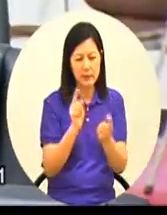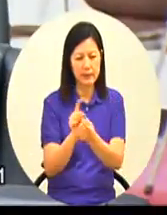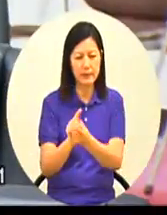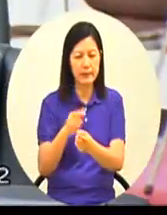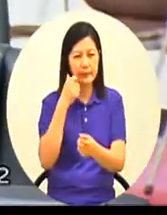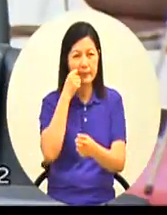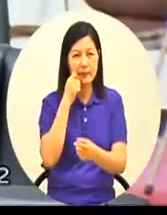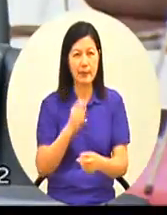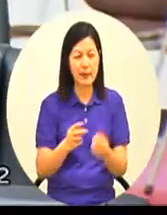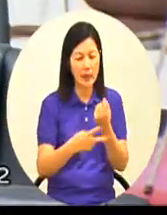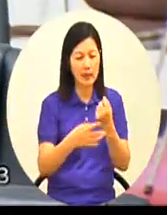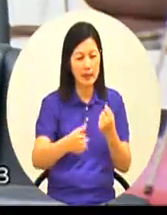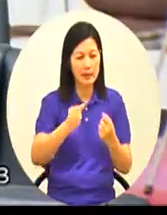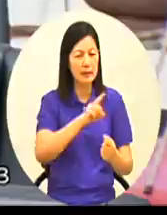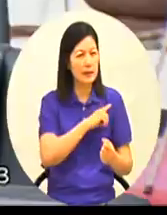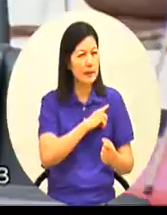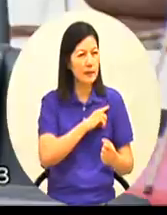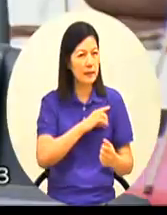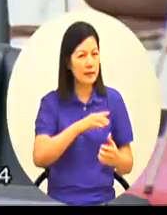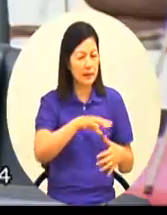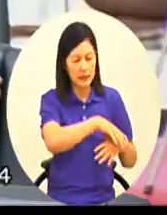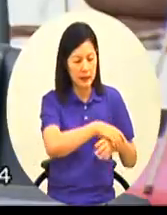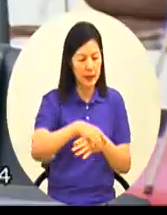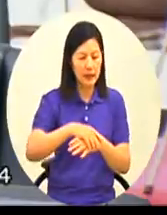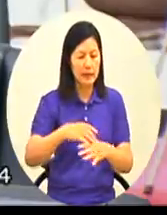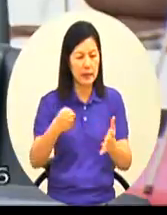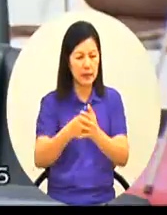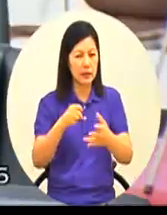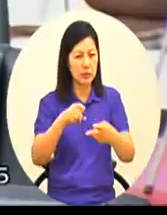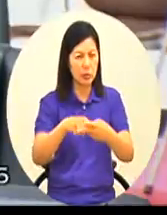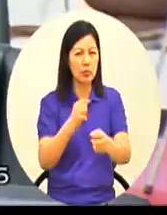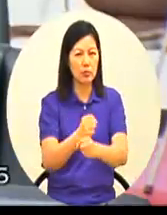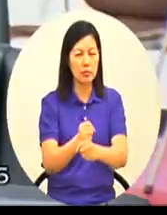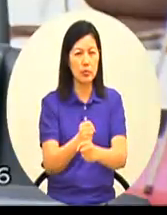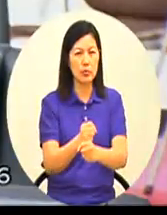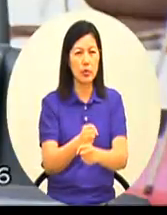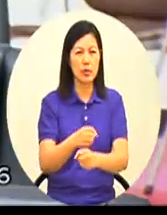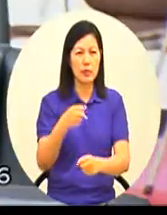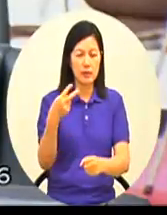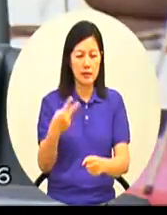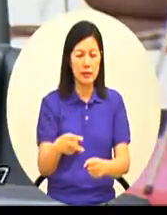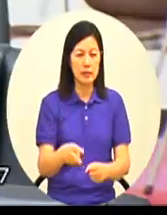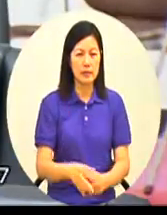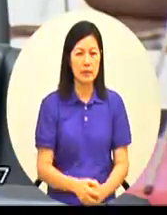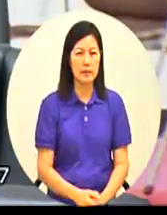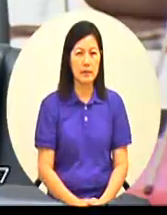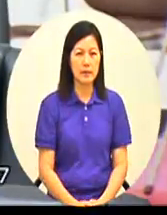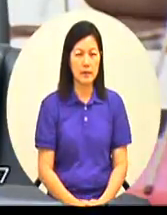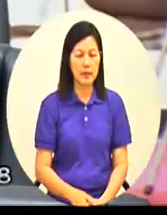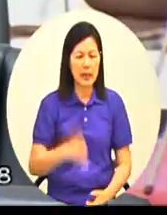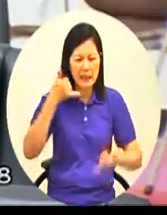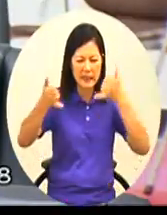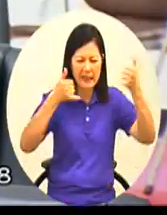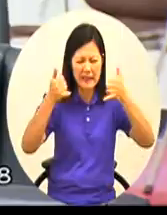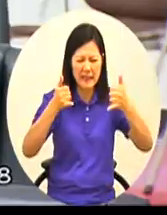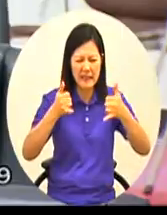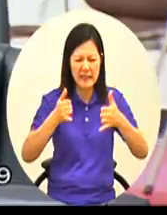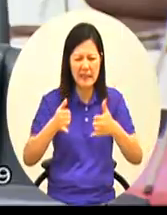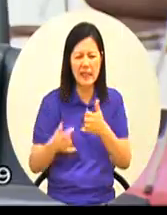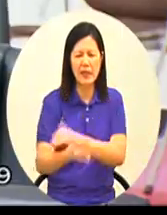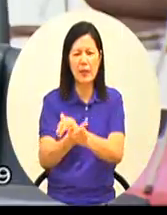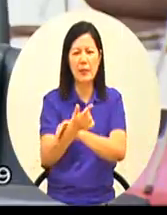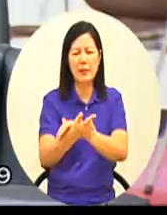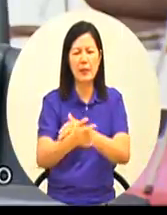他们就会自己带着志工去做啊，或者是啊那个就是一直打电话催我们的单位哈。